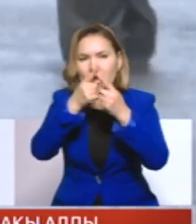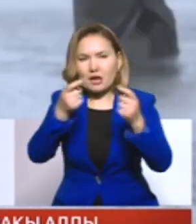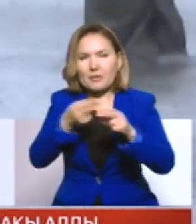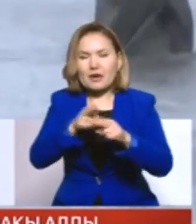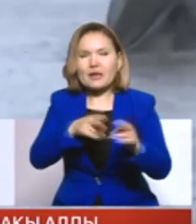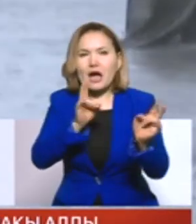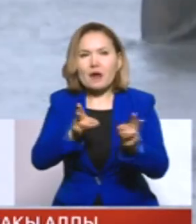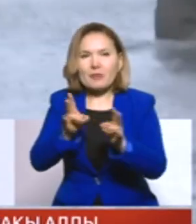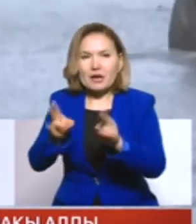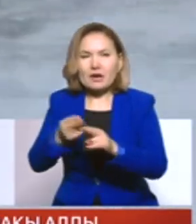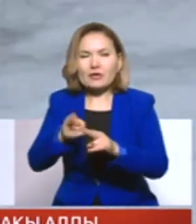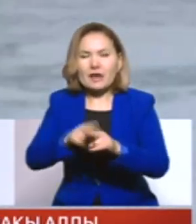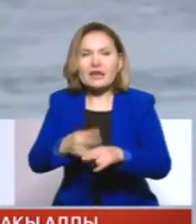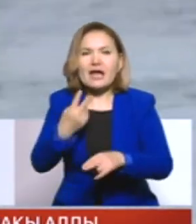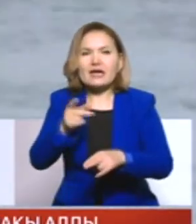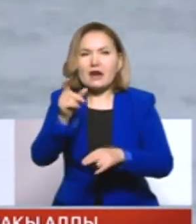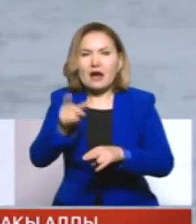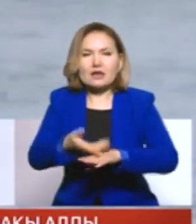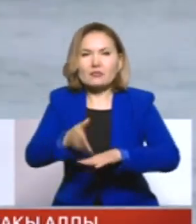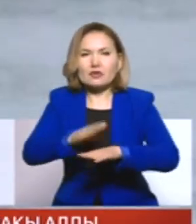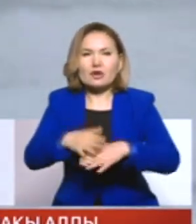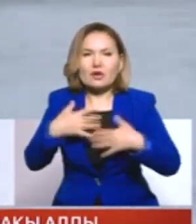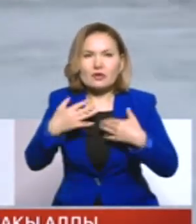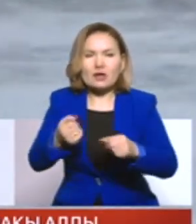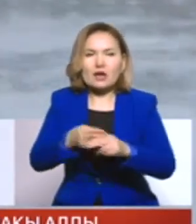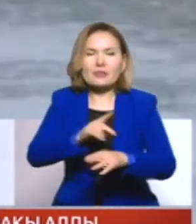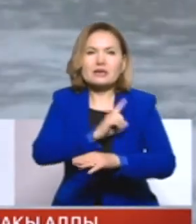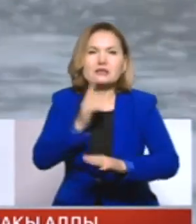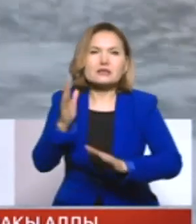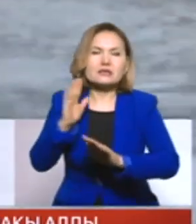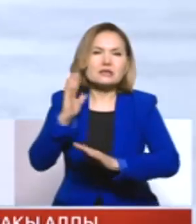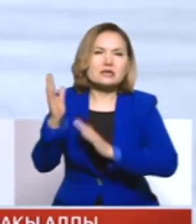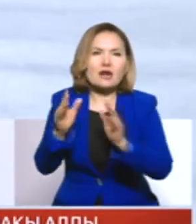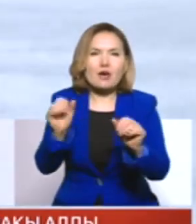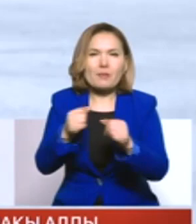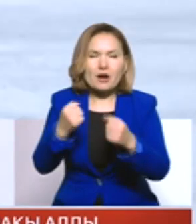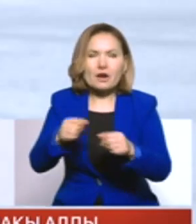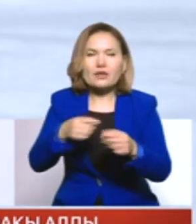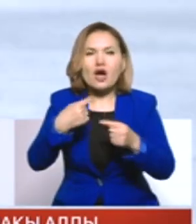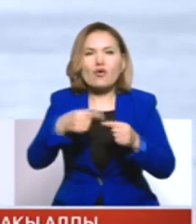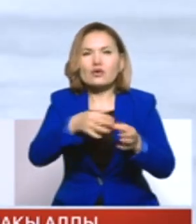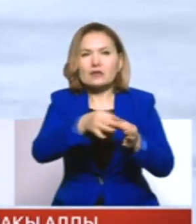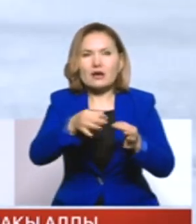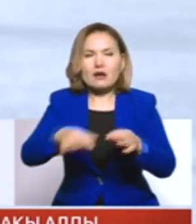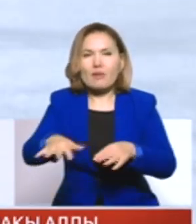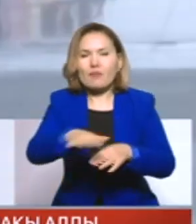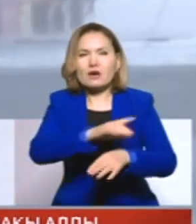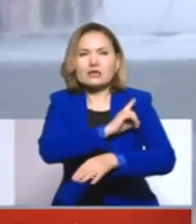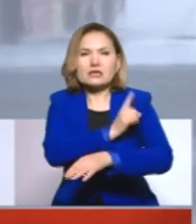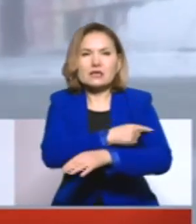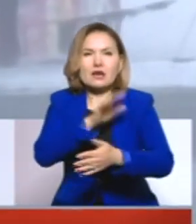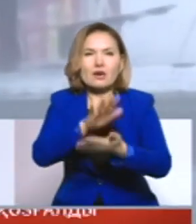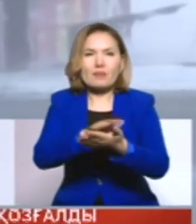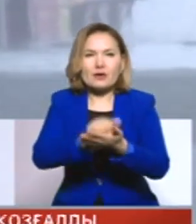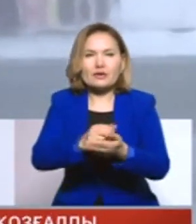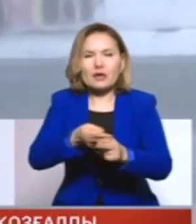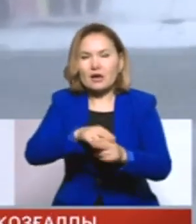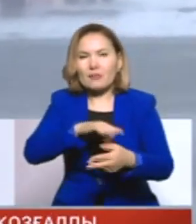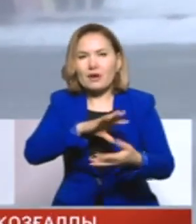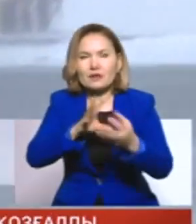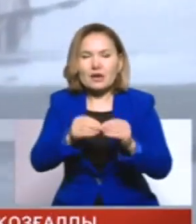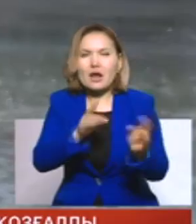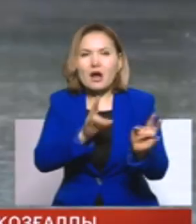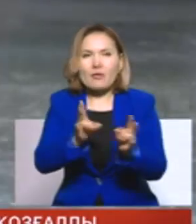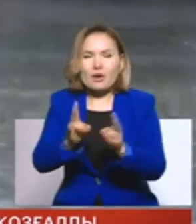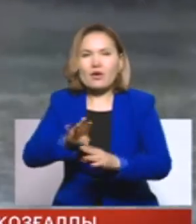мәлімдеуінше зардап шеккендердің екеуі хал үстінде жатыр. Екпінді дауыл аймақтағы өзге екі ауданға да соққы берді. Алайда олардан құрбандар